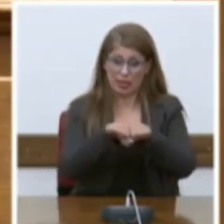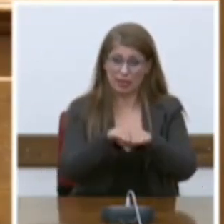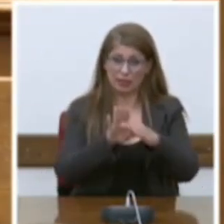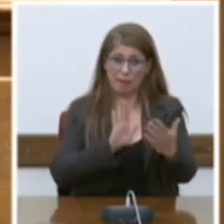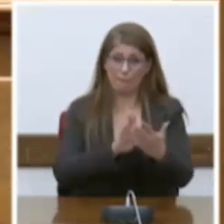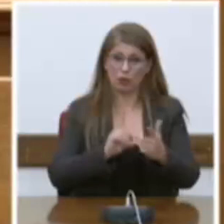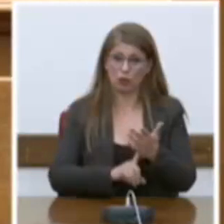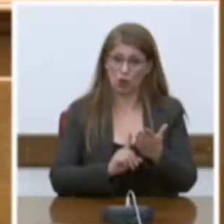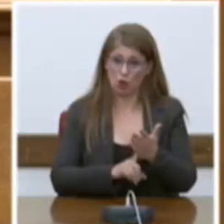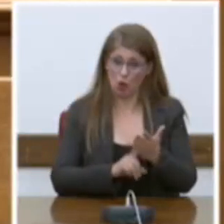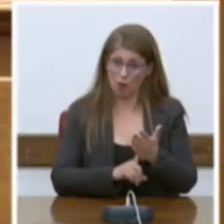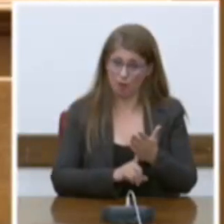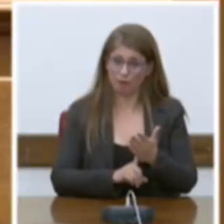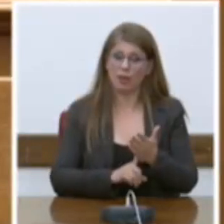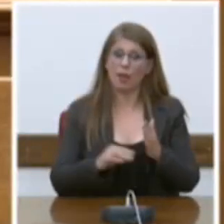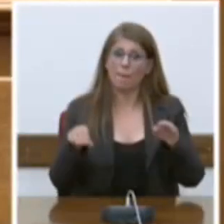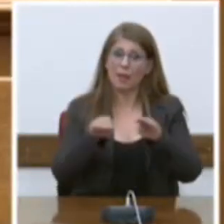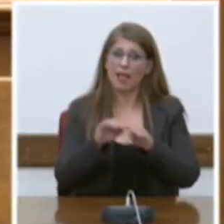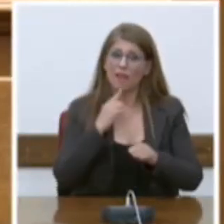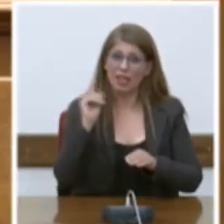ευκαιρίες, δικαιώματα και υποχρεώσεις.